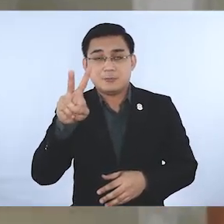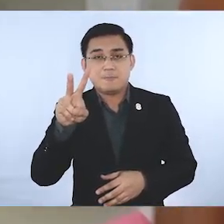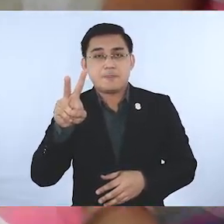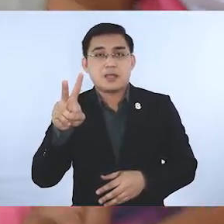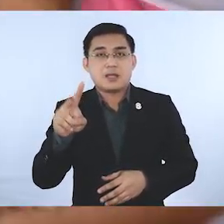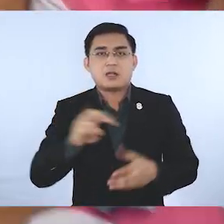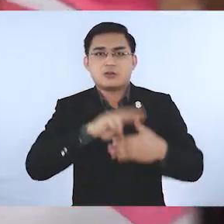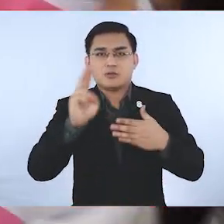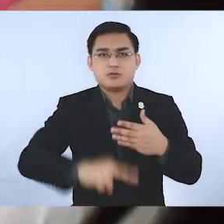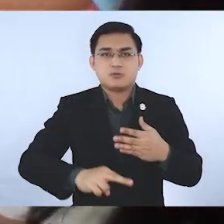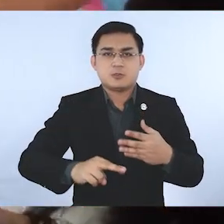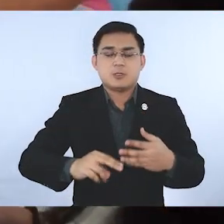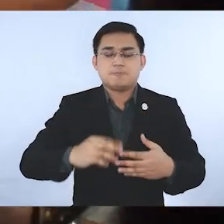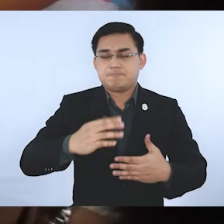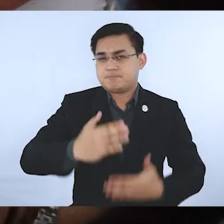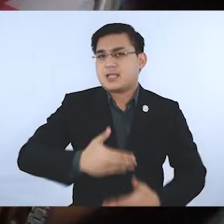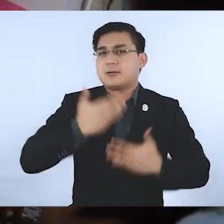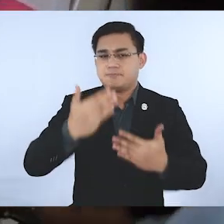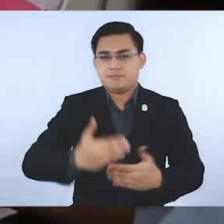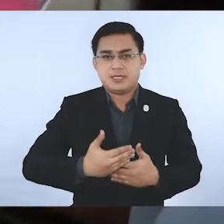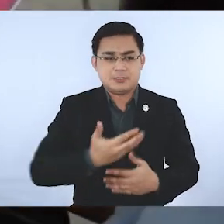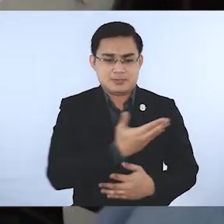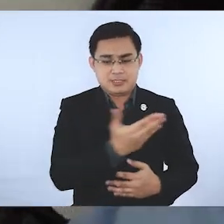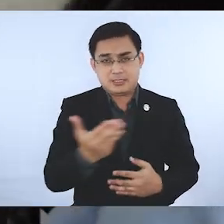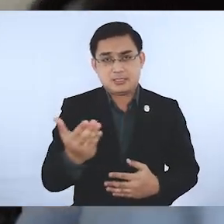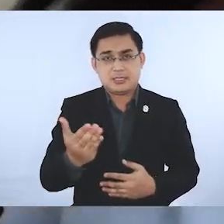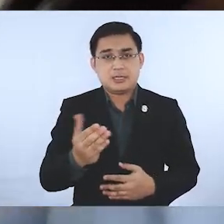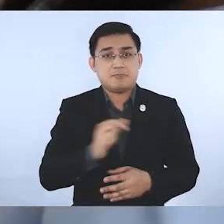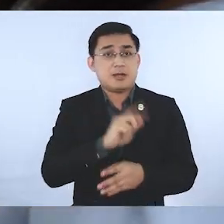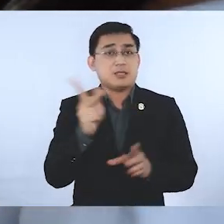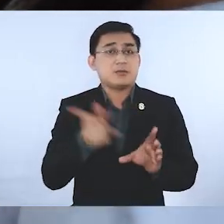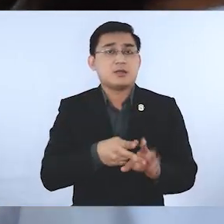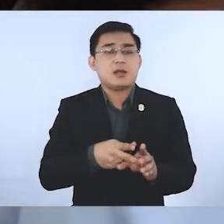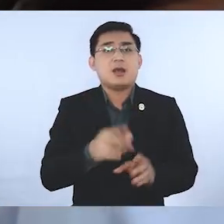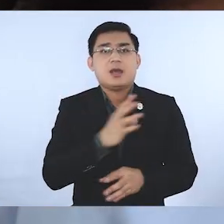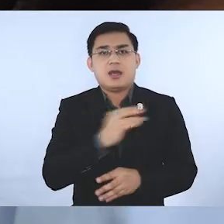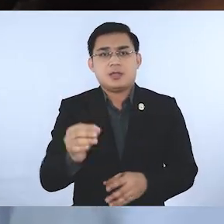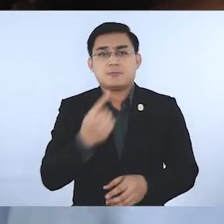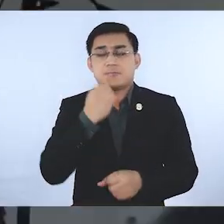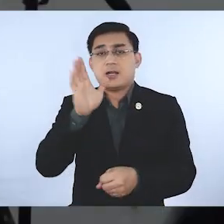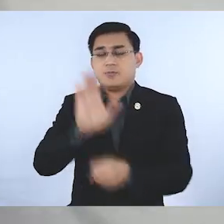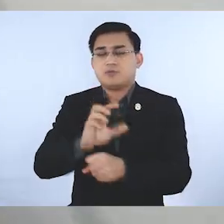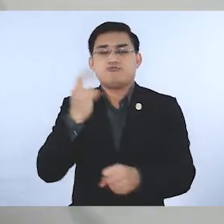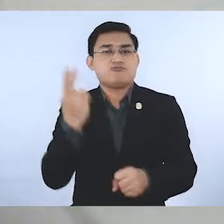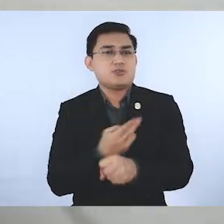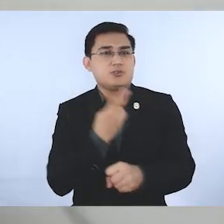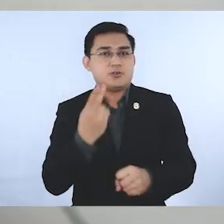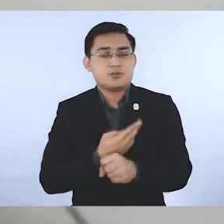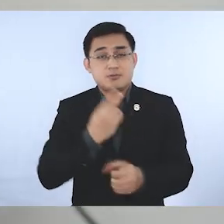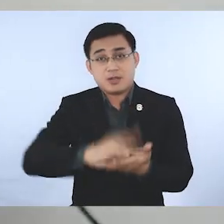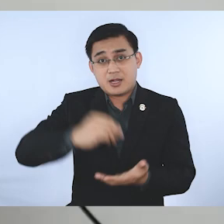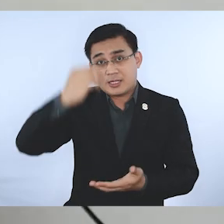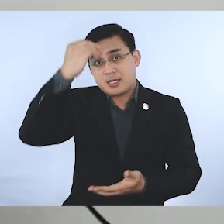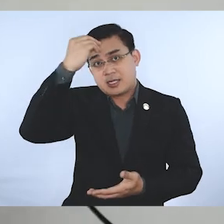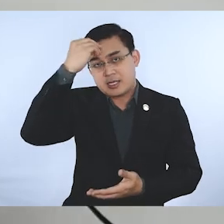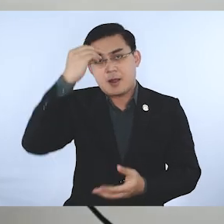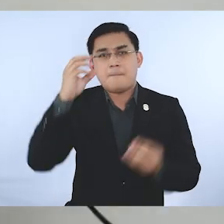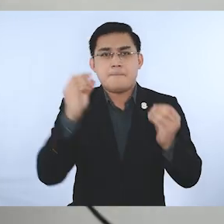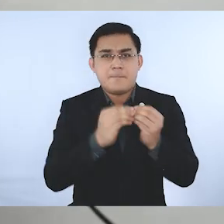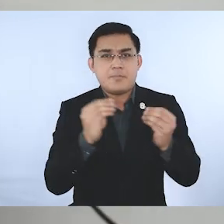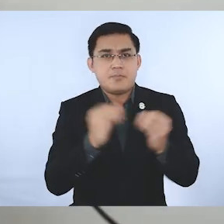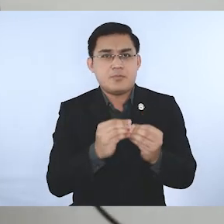ng lubos na kagalakan sa mga kapatid na nakiisa at nangangakong gagamitin ang kanilang mga natutunan sa